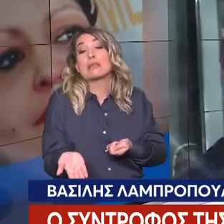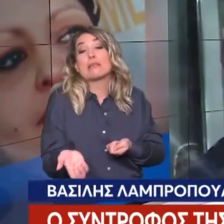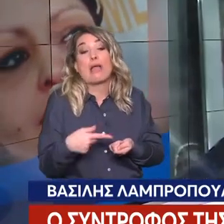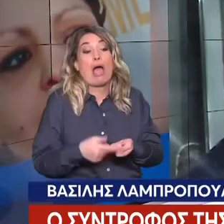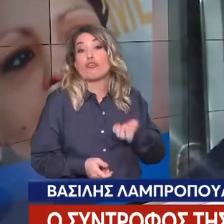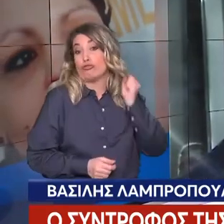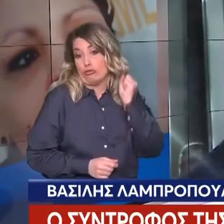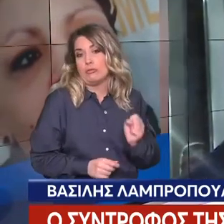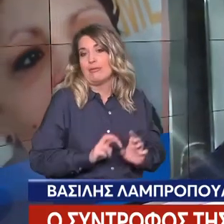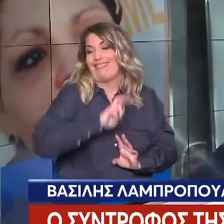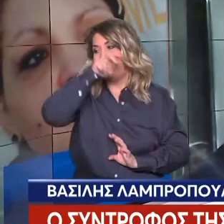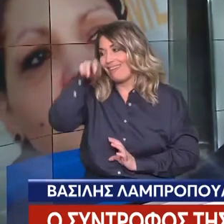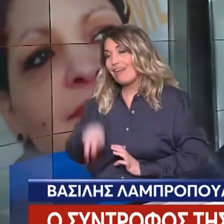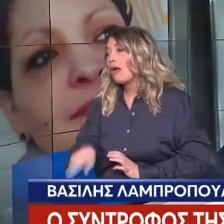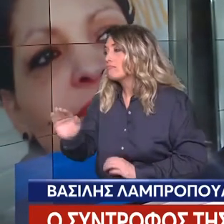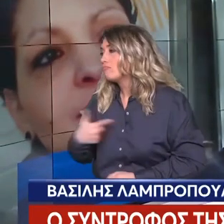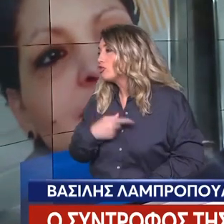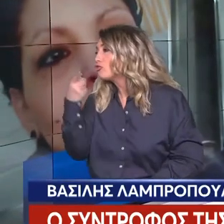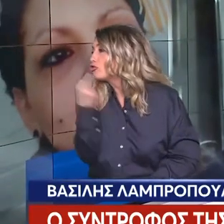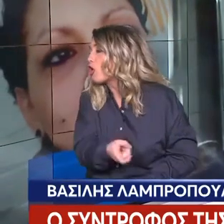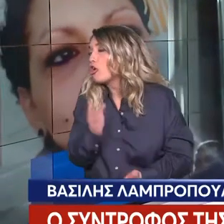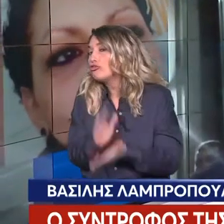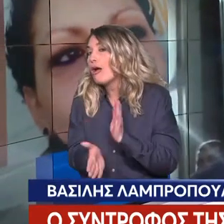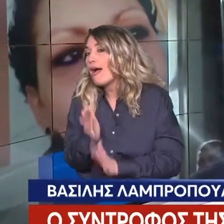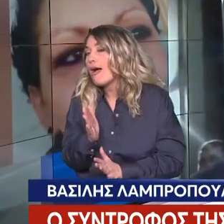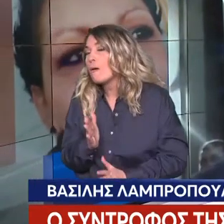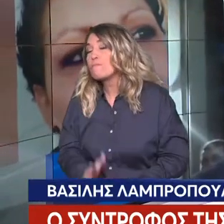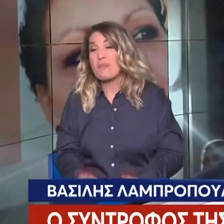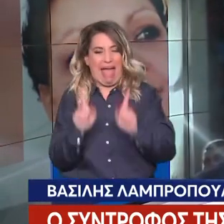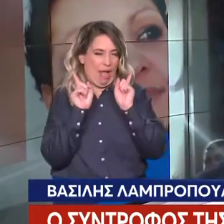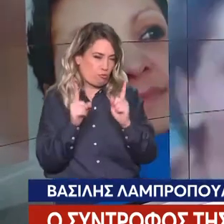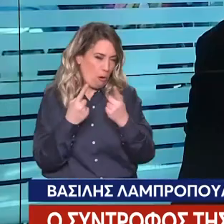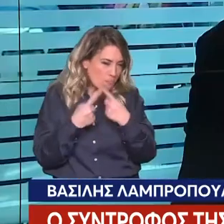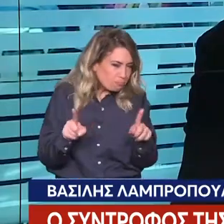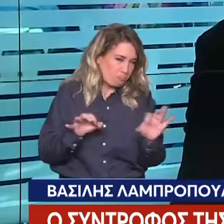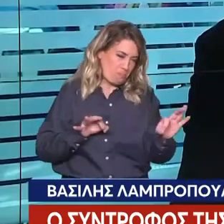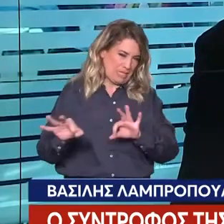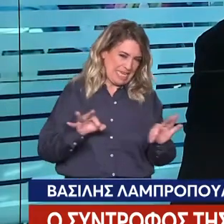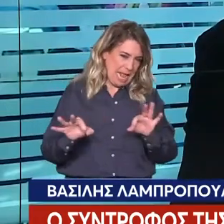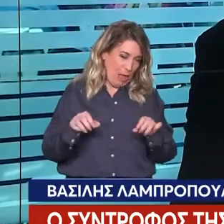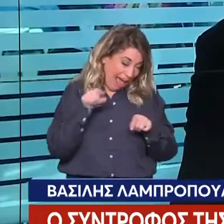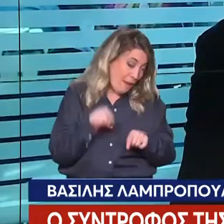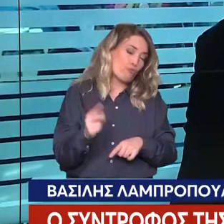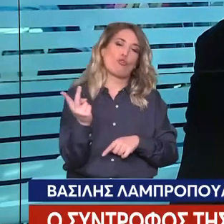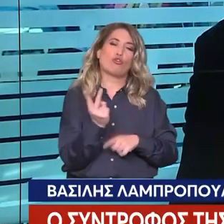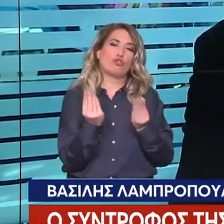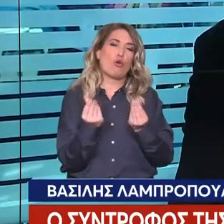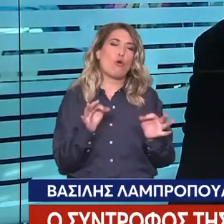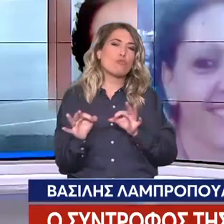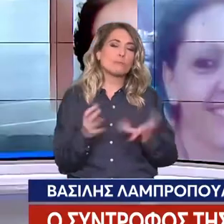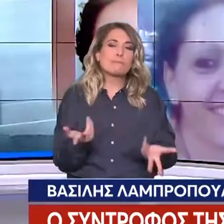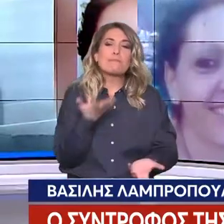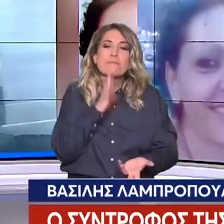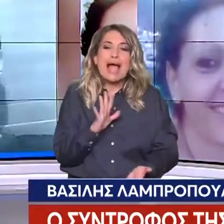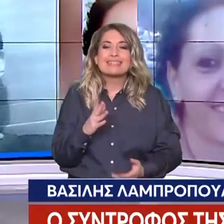ότι σκότωσε τη σύντροφό του. Είναι προφανές, λοιπόν, ότι αυτό το υπερίεργο σχέδιο που είχαν καταστρώσει απέτυχε. Η